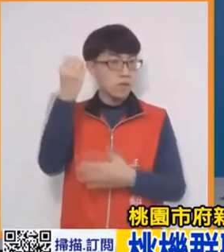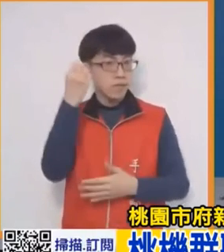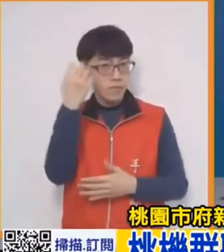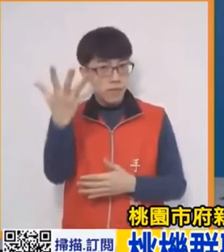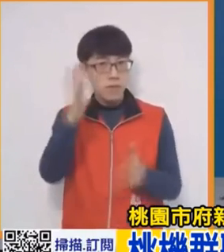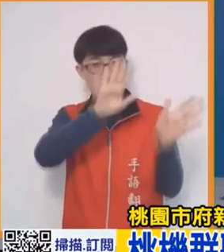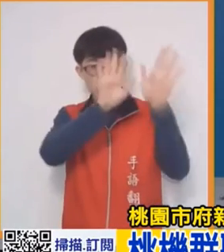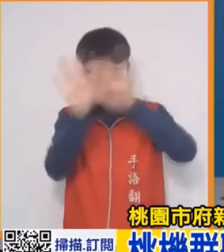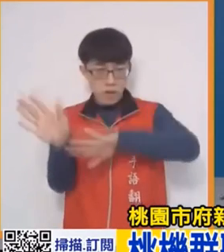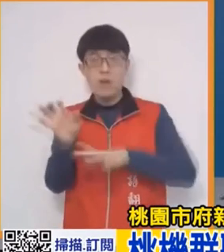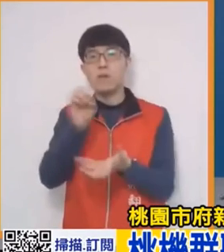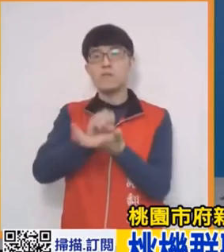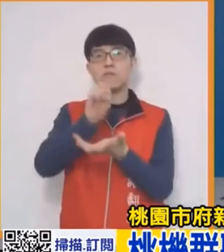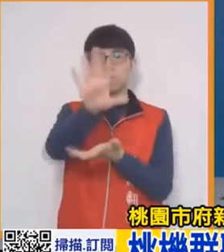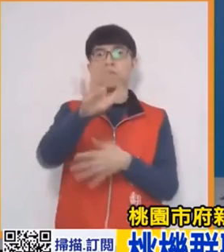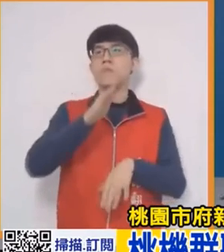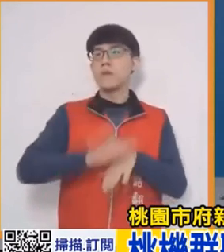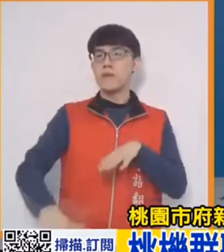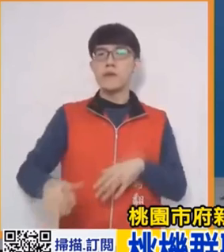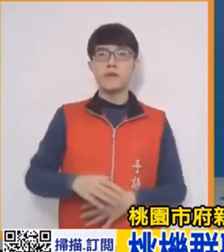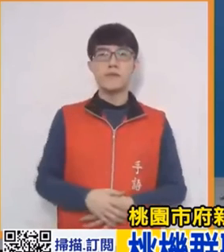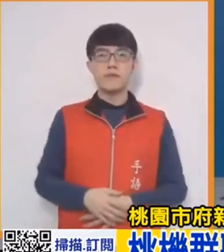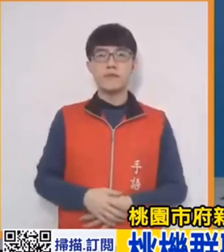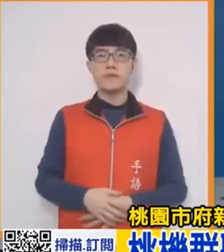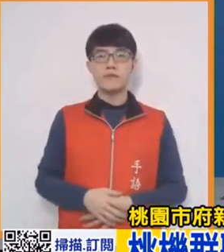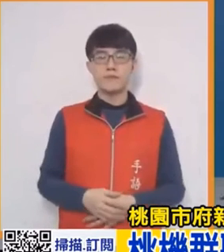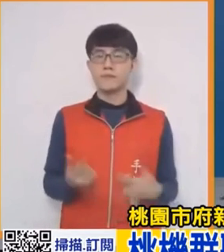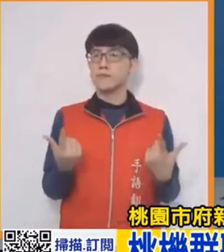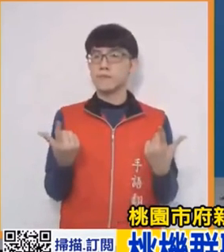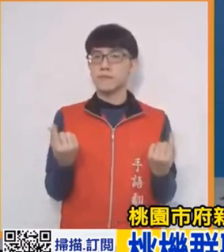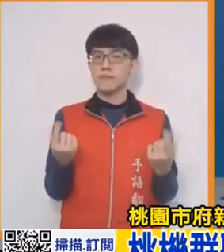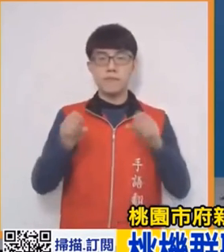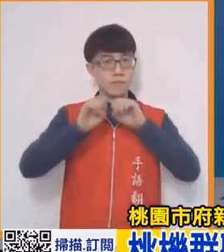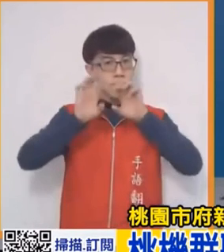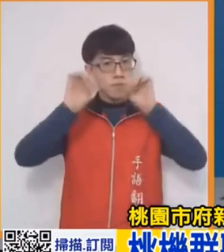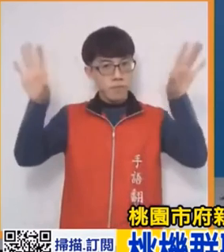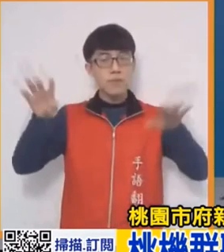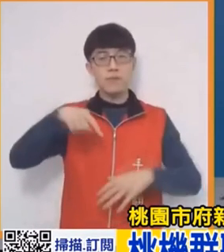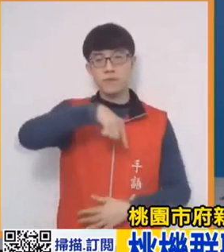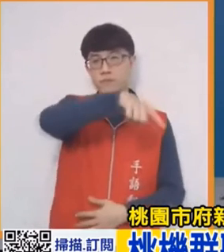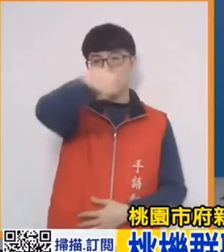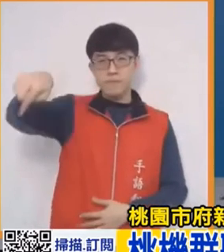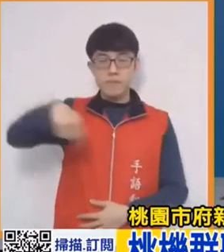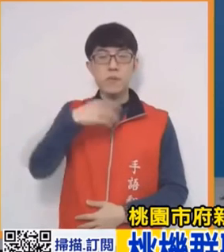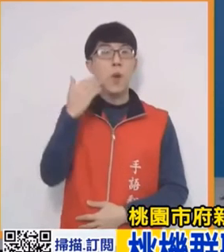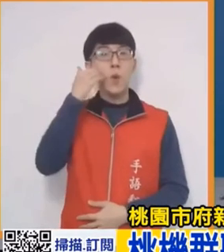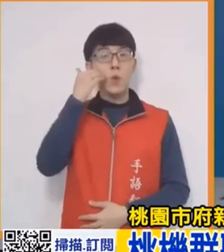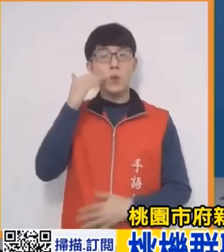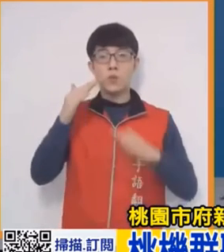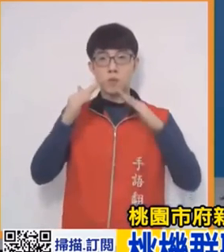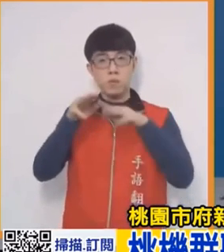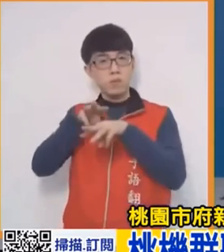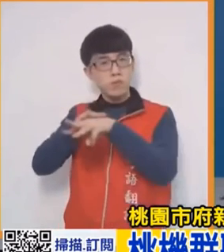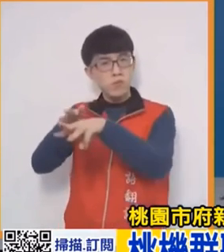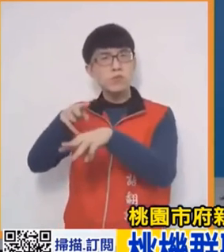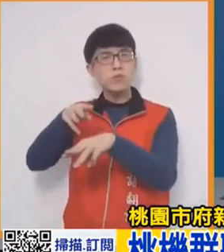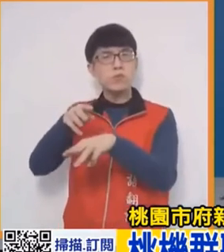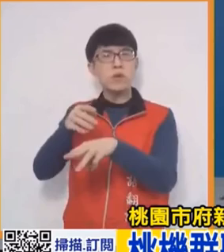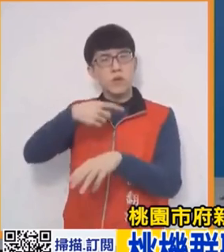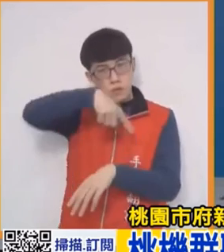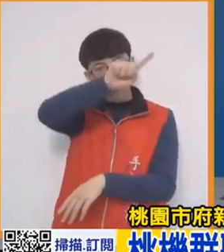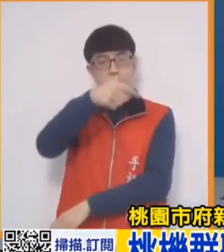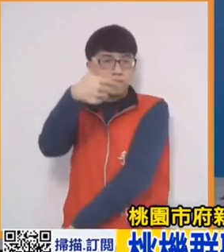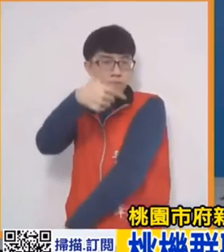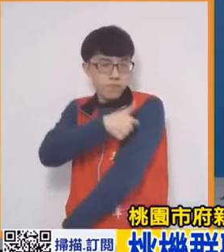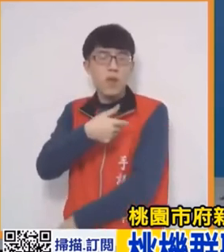息，我们都会跟市民朋友来报告。那我们在这边也一样再次的呼吁大家要出门施打疫苗，那提高疫苗的保